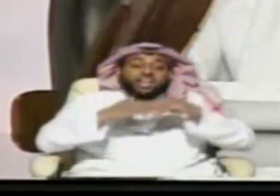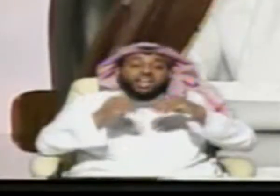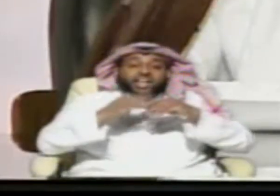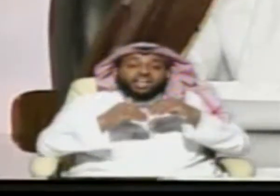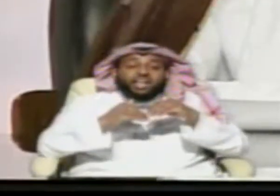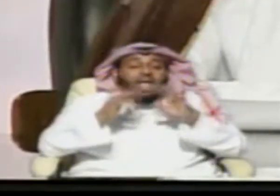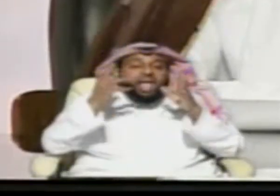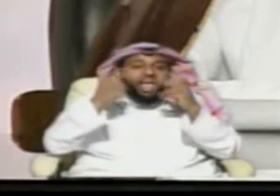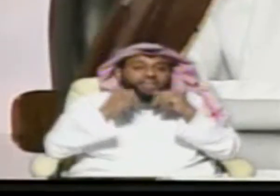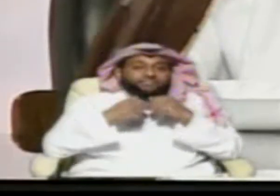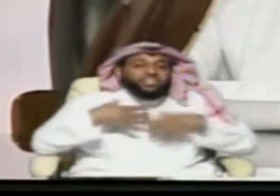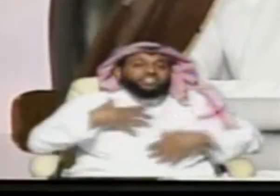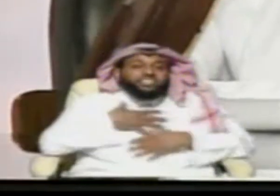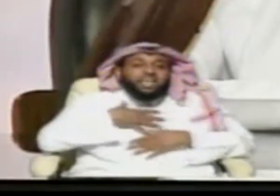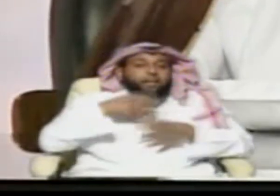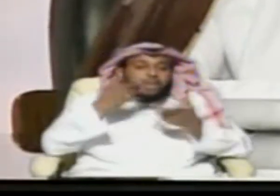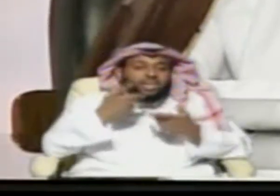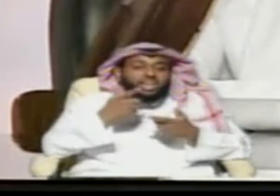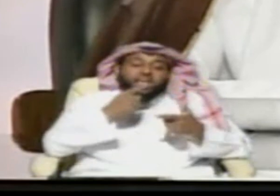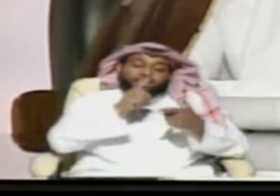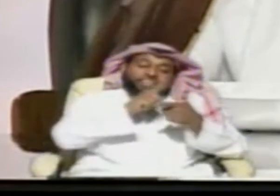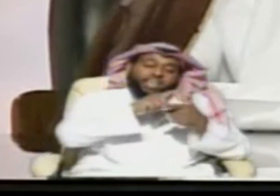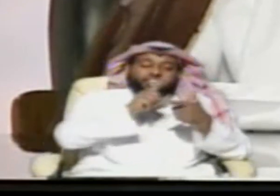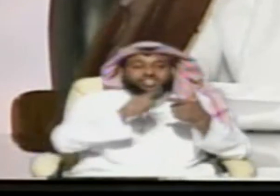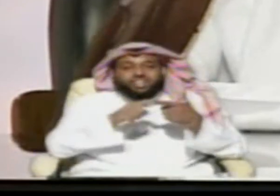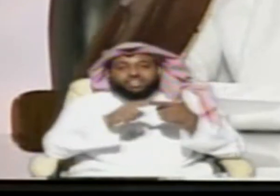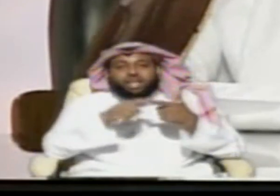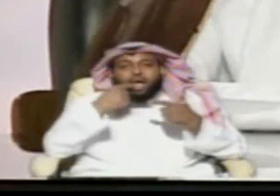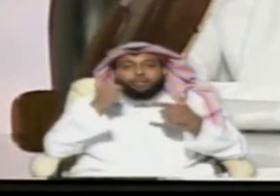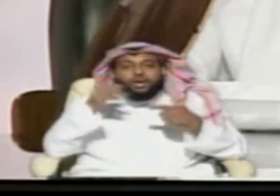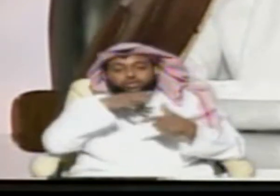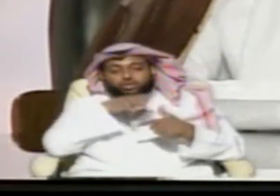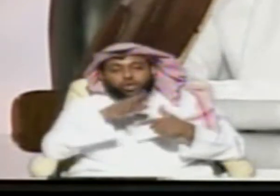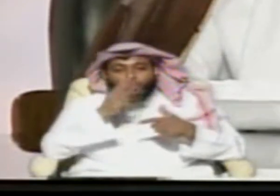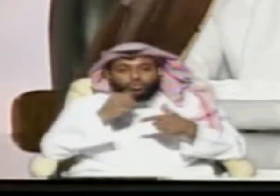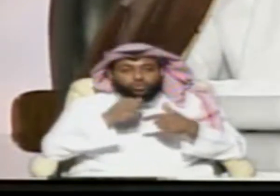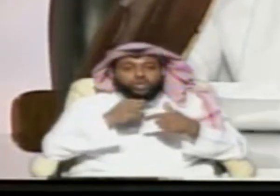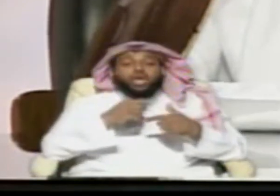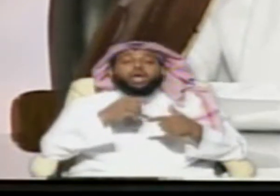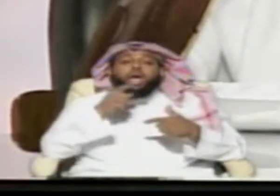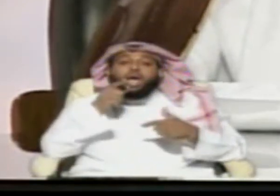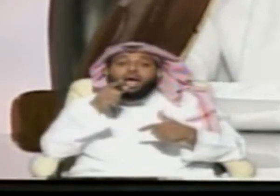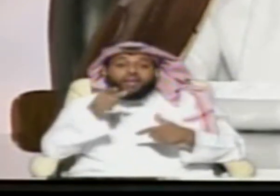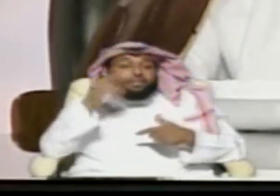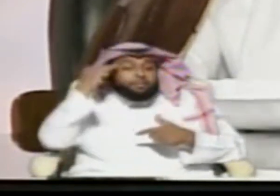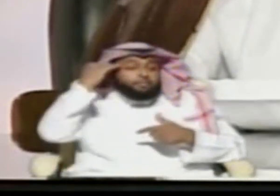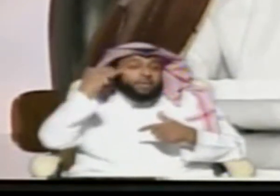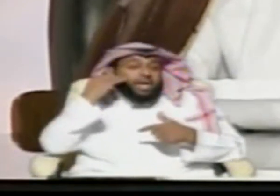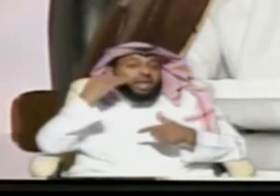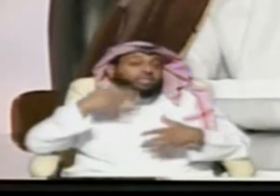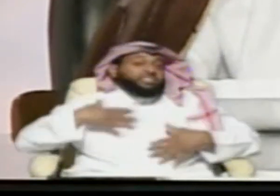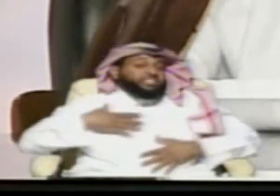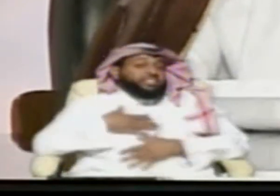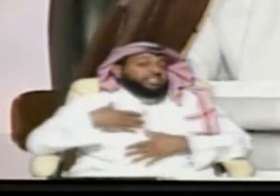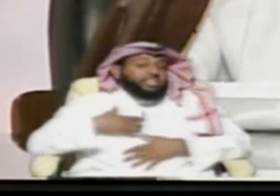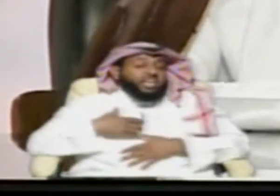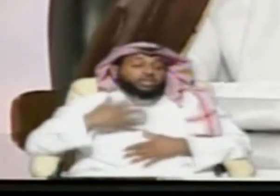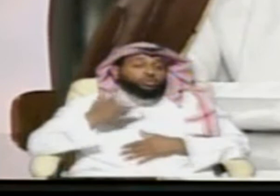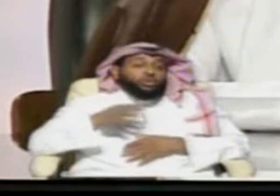هي تغتسل لأجل جنابة، يعني الحائض إذا وقع منها جنابة أو كانت جنبا ثم حاضت